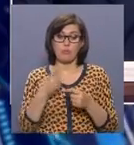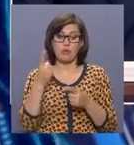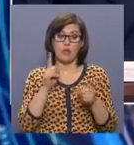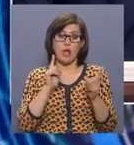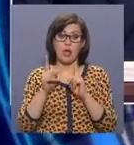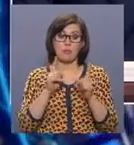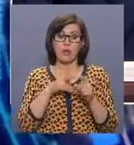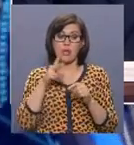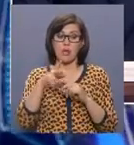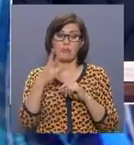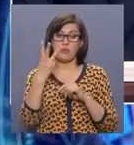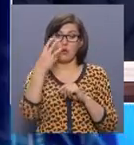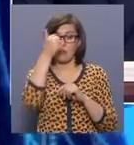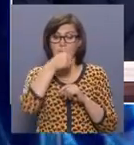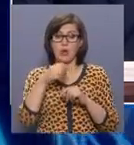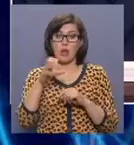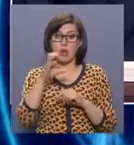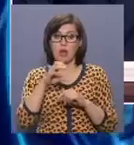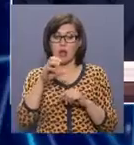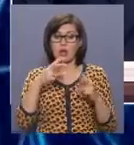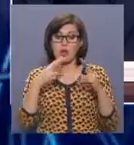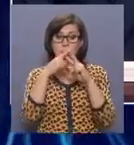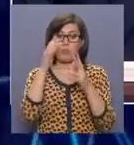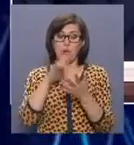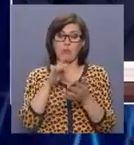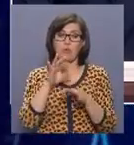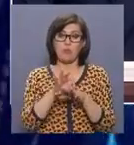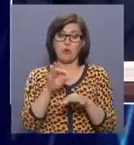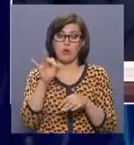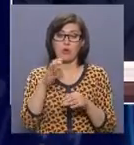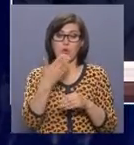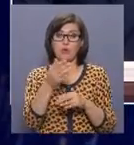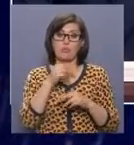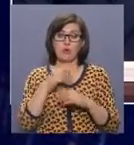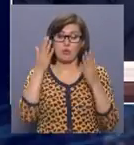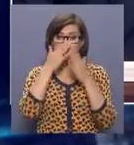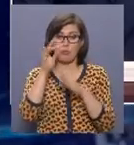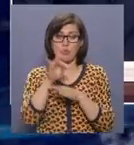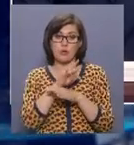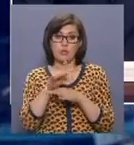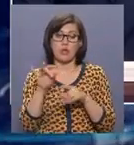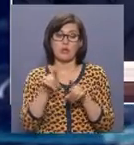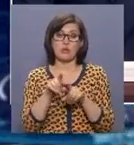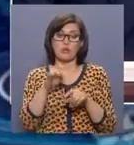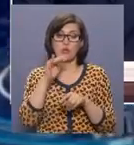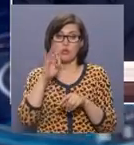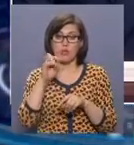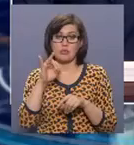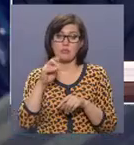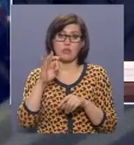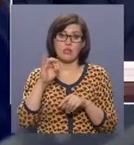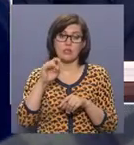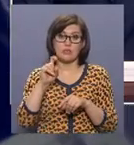съезі 2003 жылы қыркүйекте Астана қаласында өтті. Оның жұмысына ислам, христиандық, иудаизм,